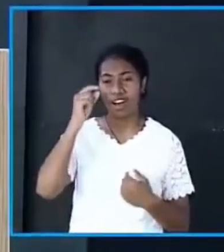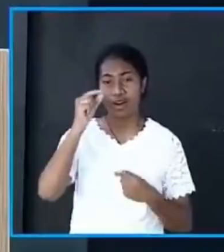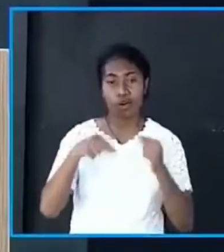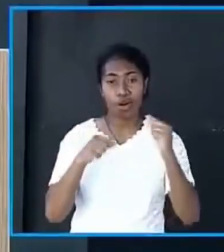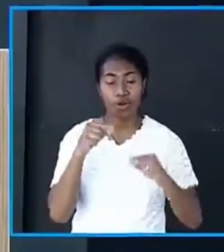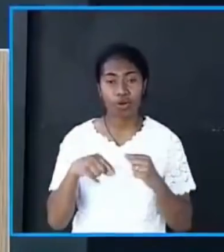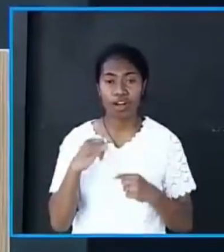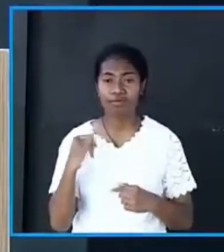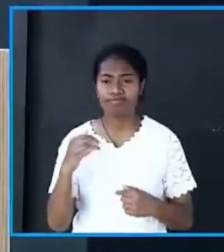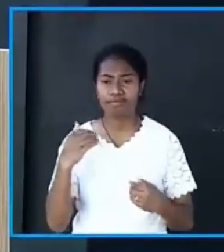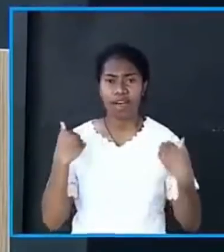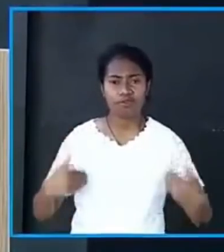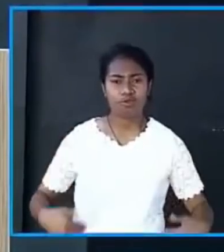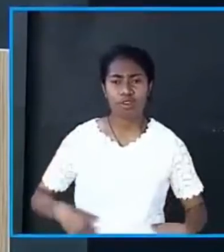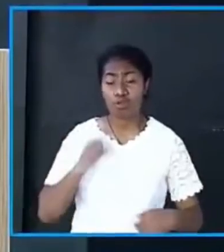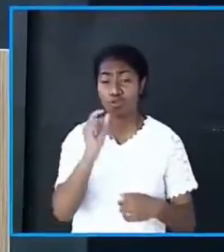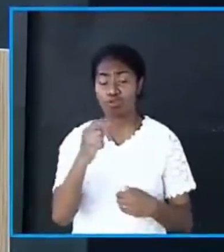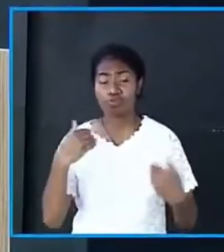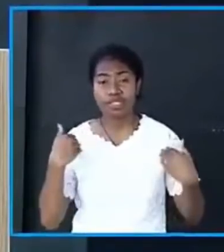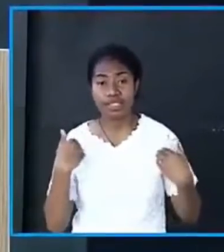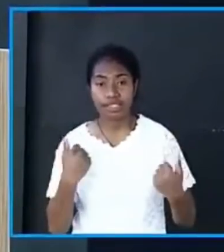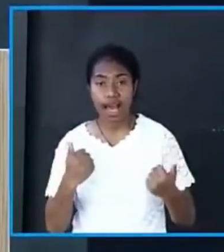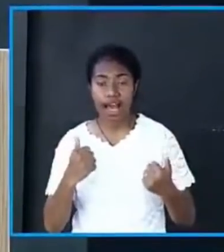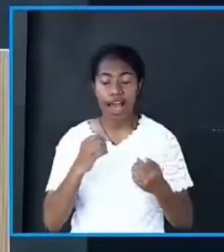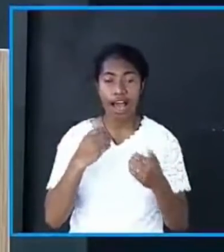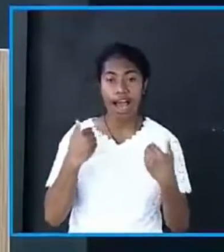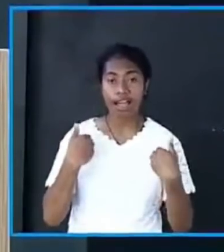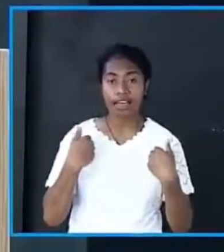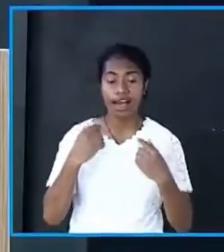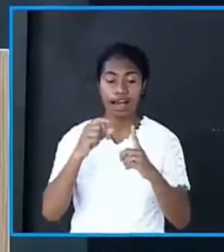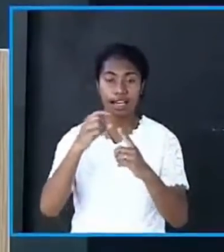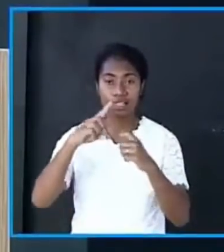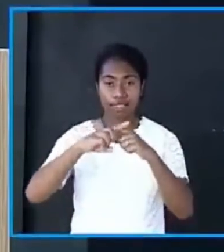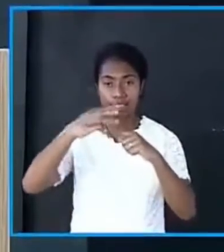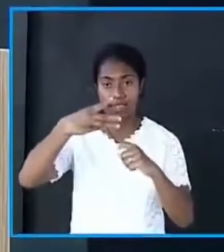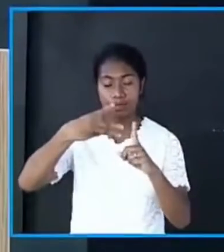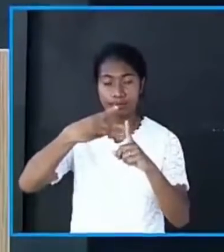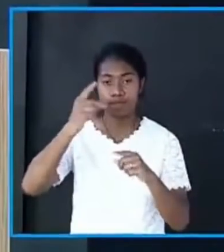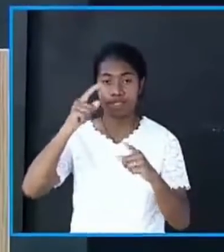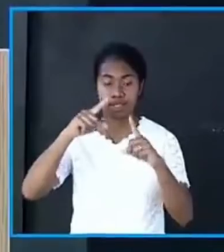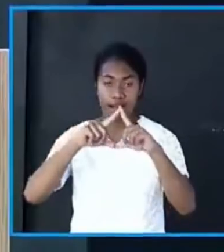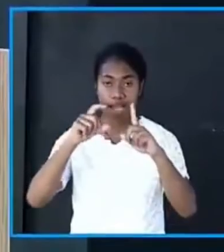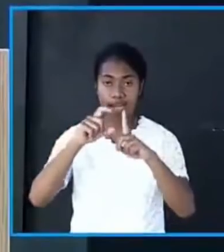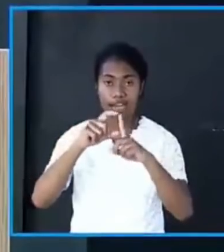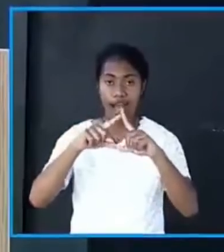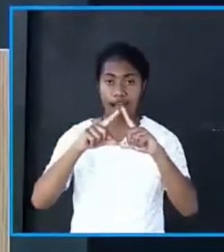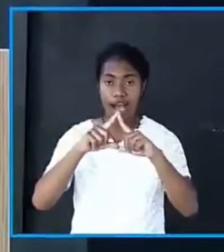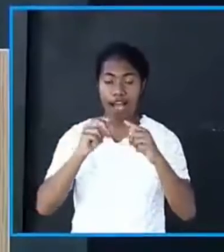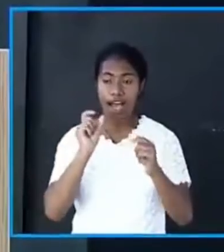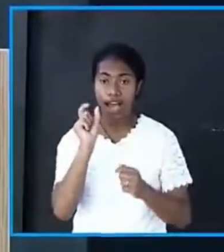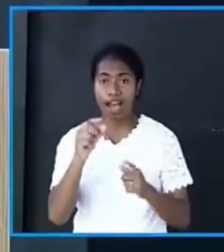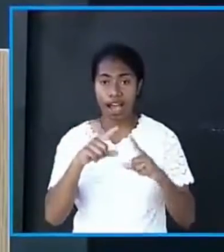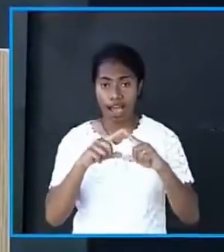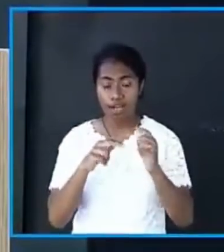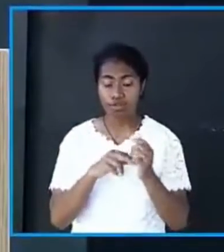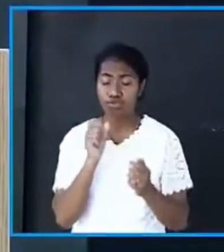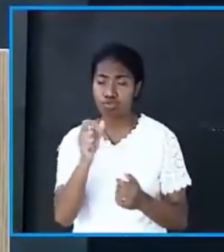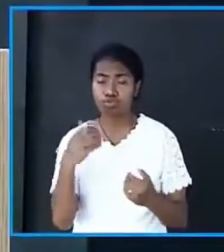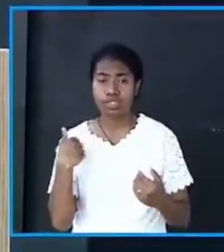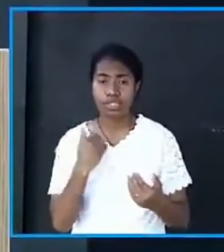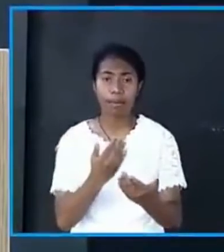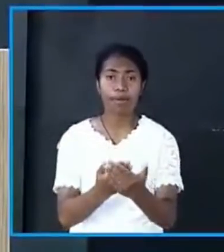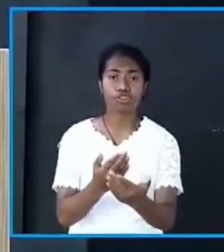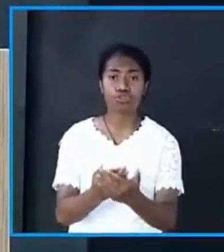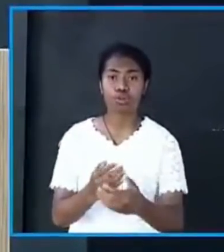untuk keberadaan manusia dengan paham trikotomi untuk menunjukkan atau memakai sebagai ilustrasi Tritunggal